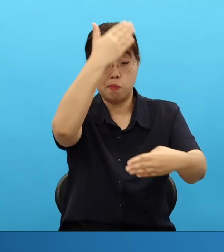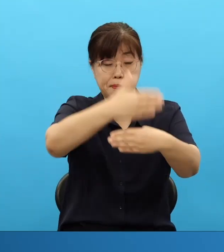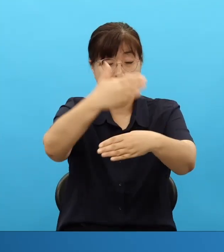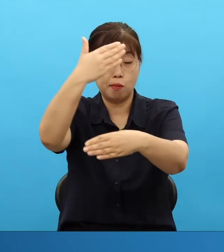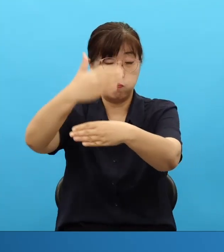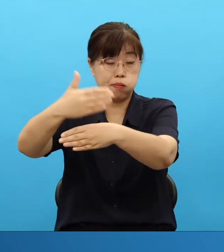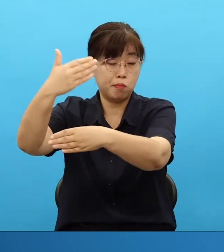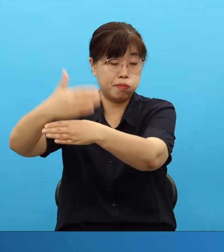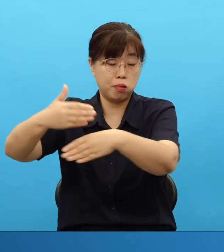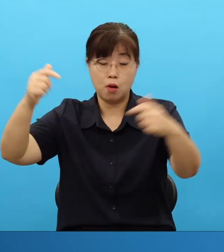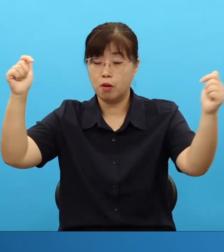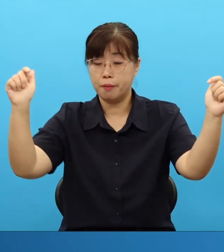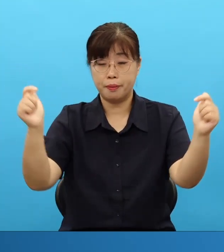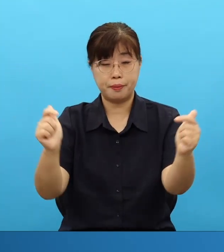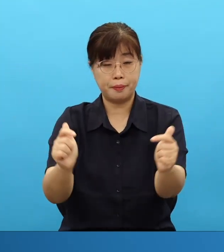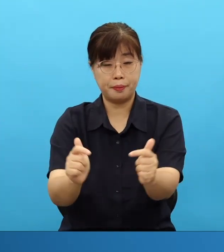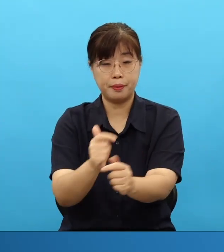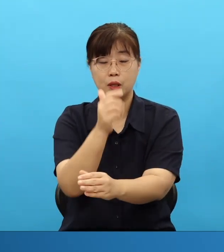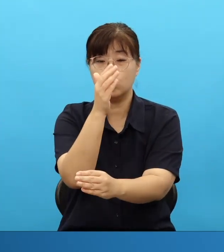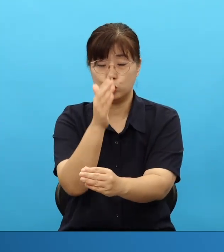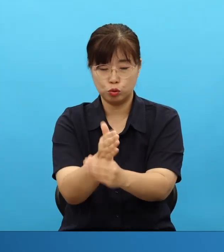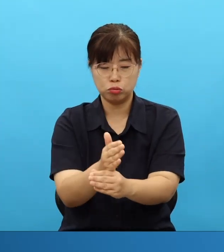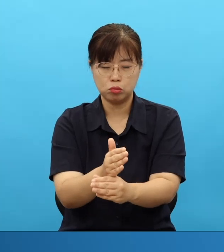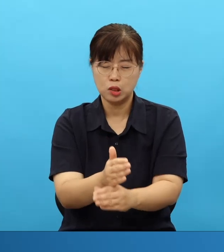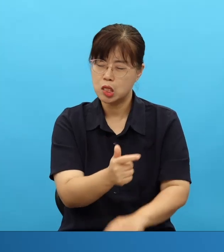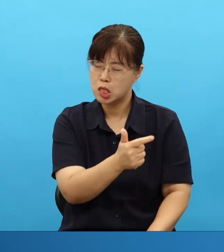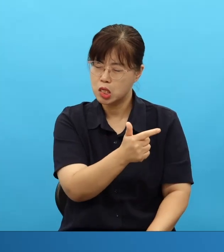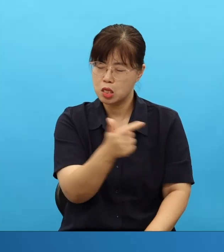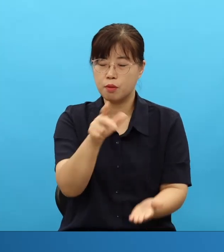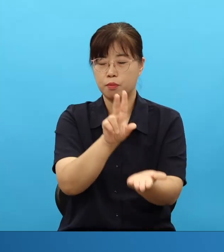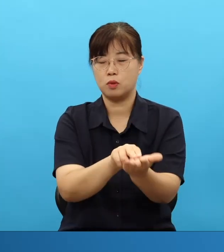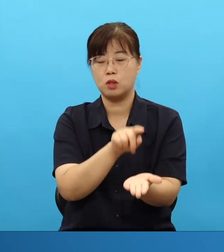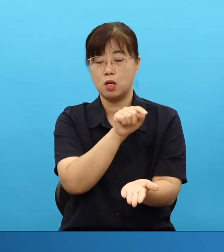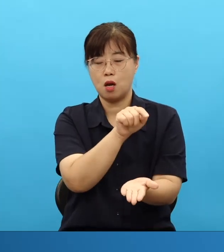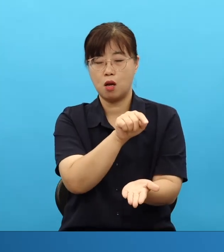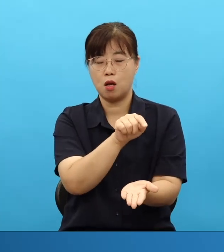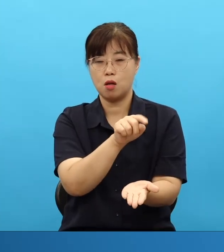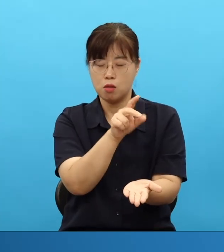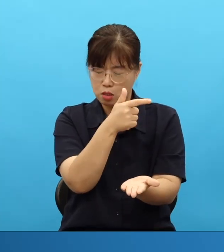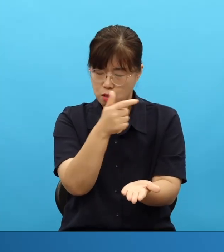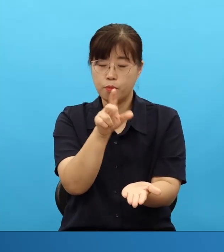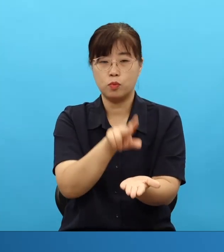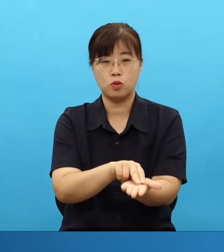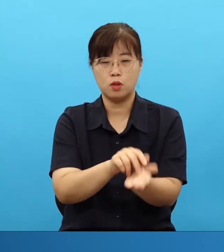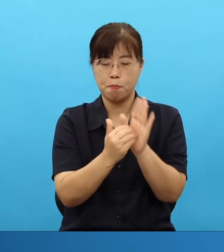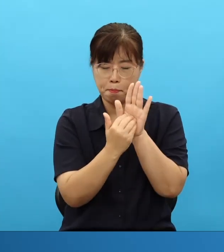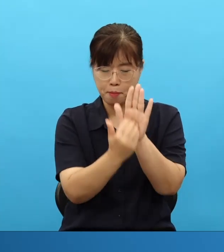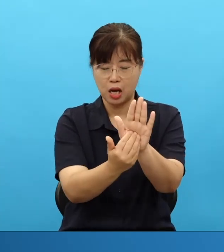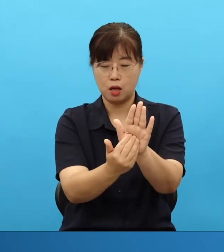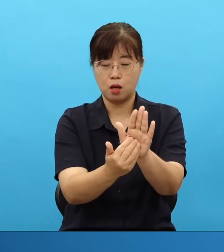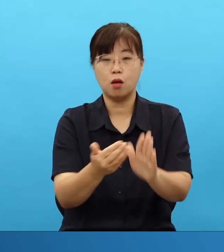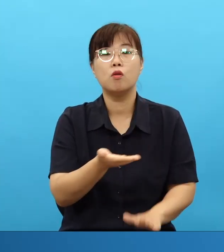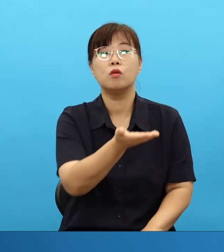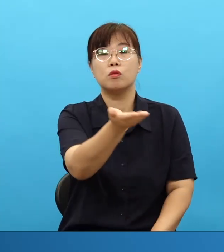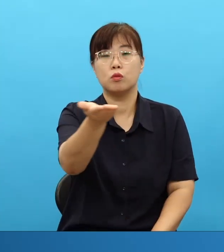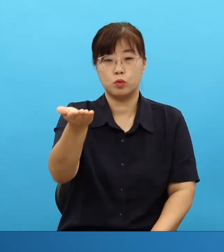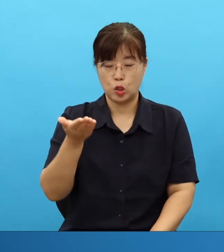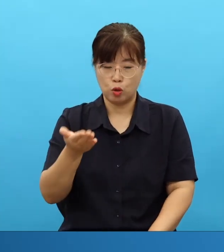재앙이죠 영적 문제 올 수밖에 없습니다 이때 하나님이 여러분을 부르신